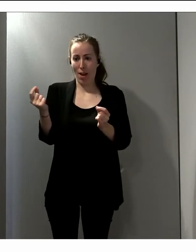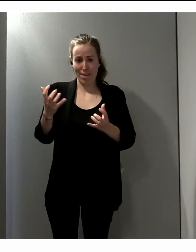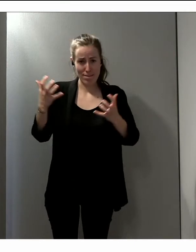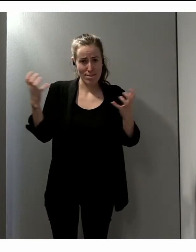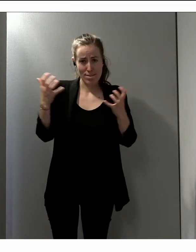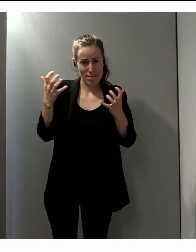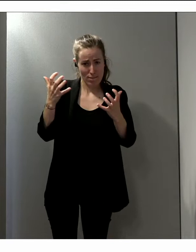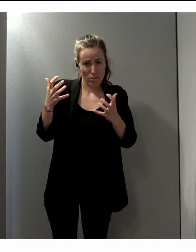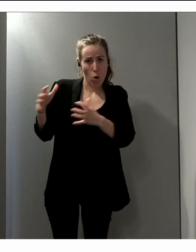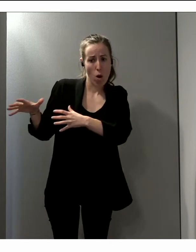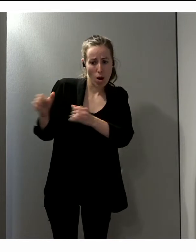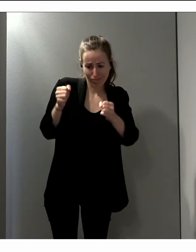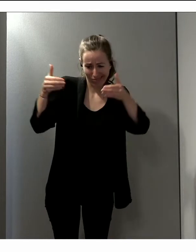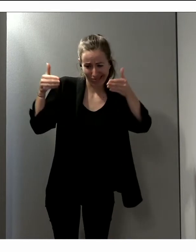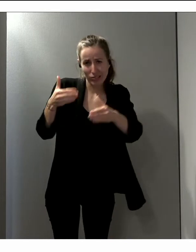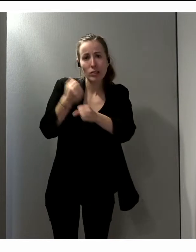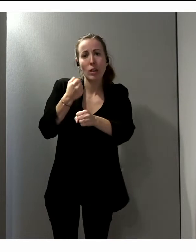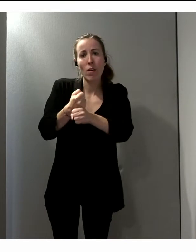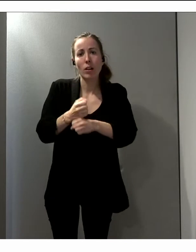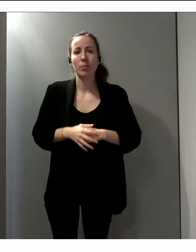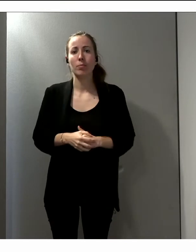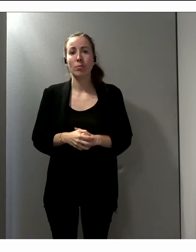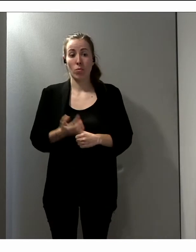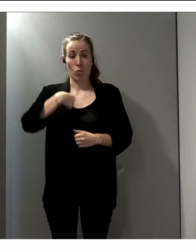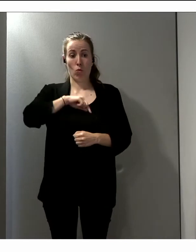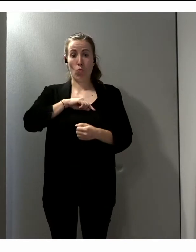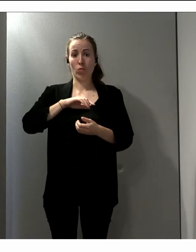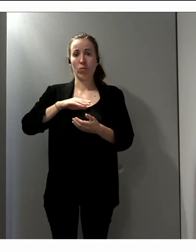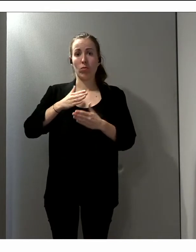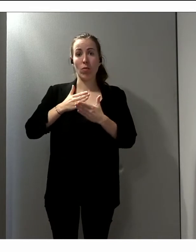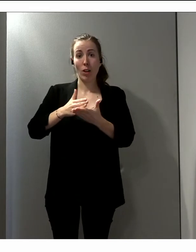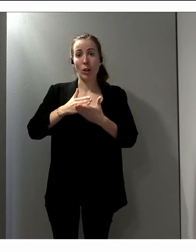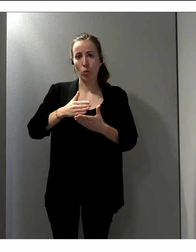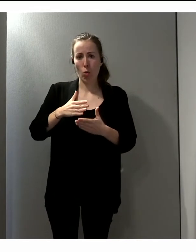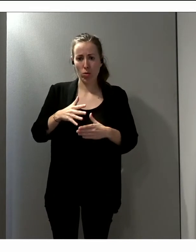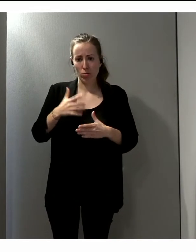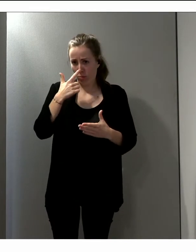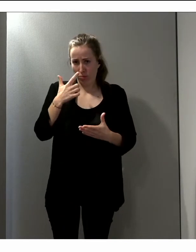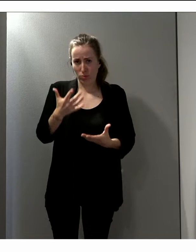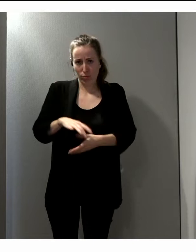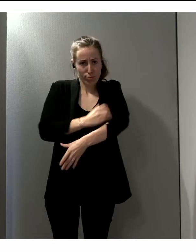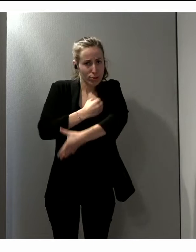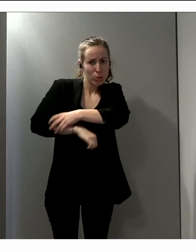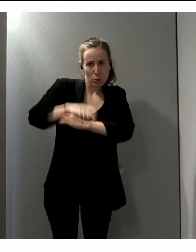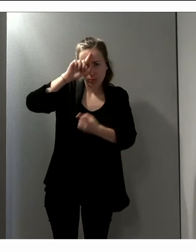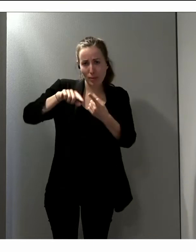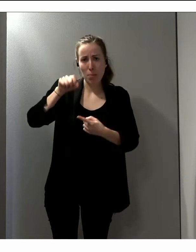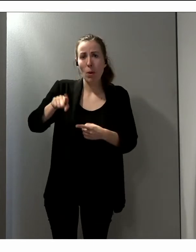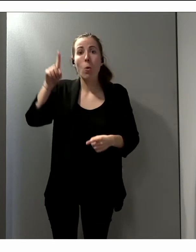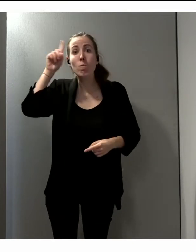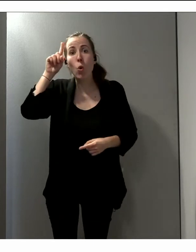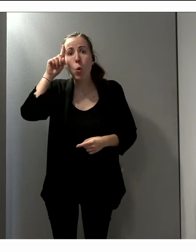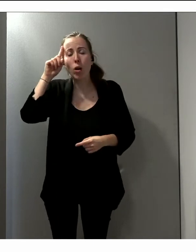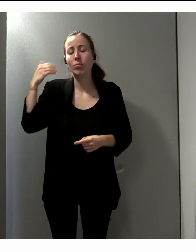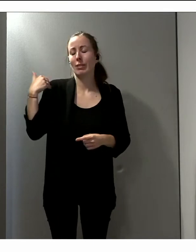réussir. Alors pourquoi la Fédération APAGE s'est mobilisée sur ce sujet ? Tout à l'heure, en introduction, il a été évoqué